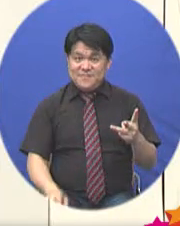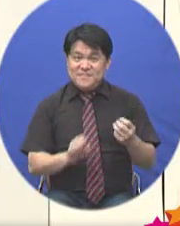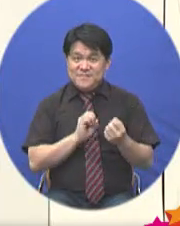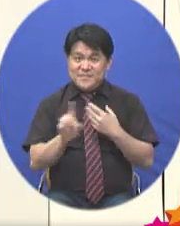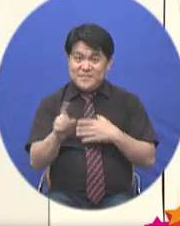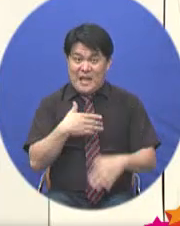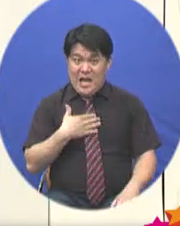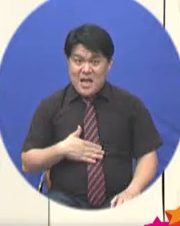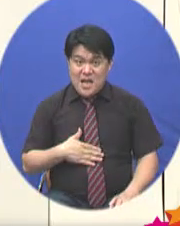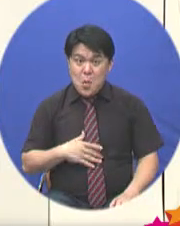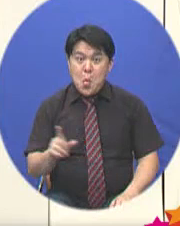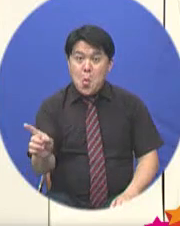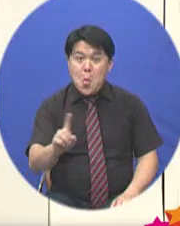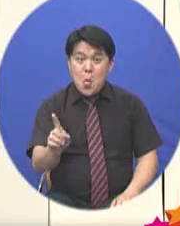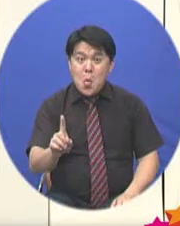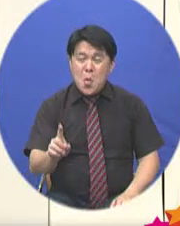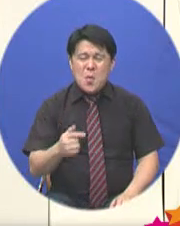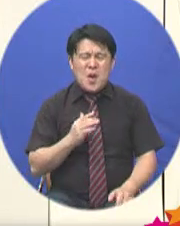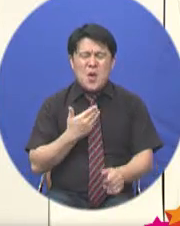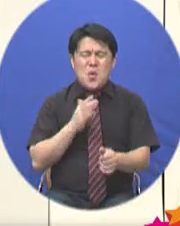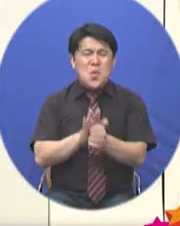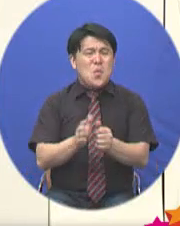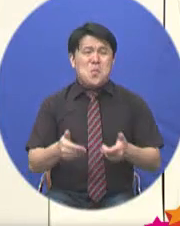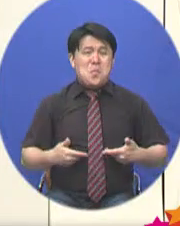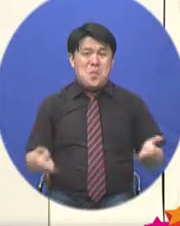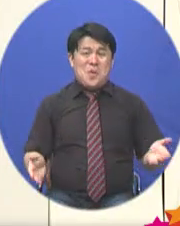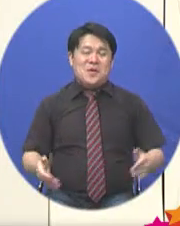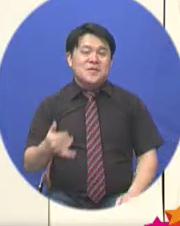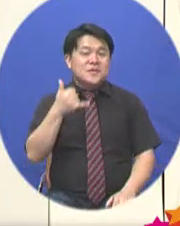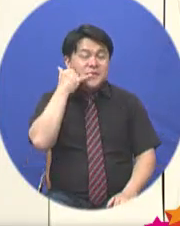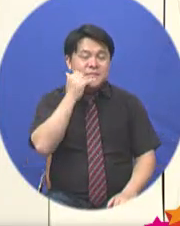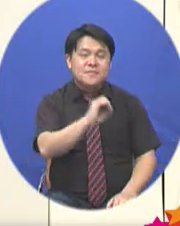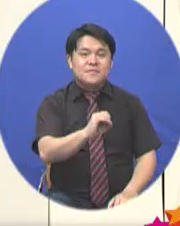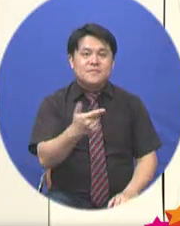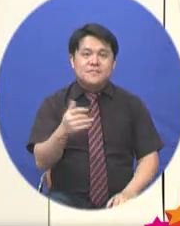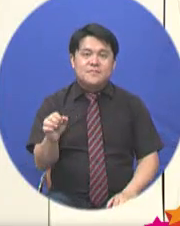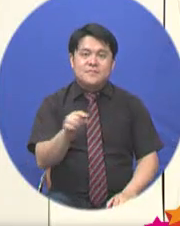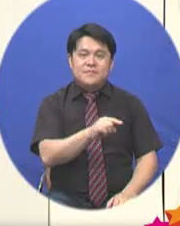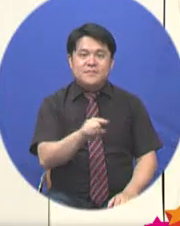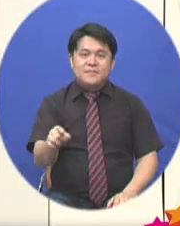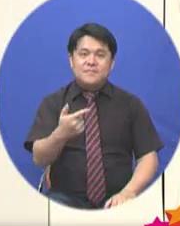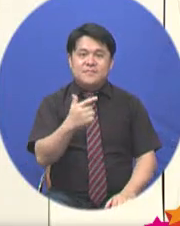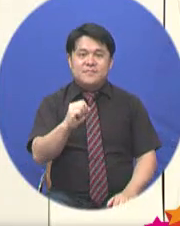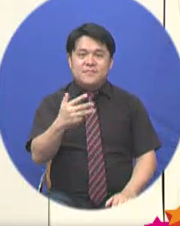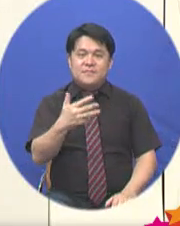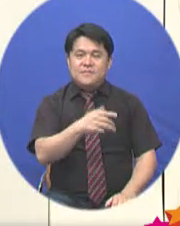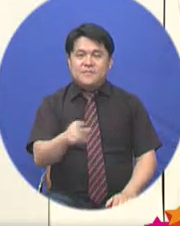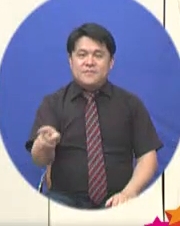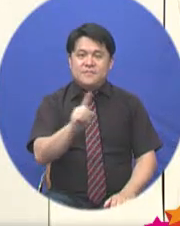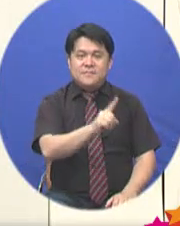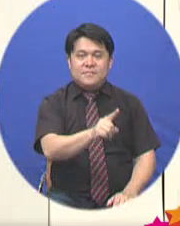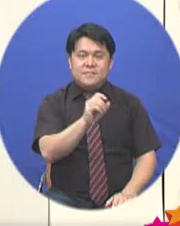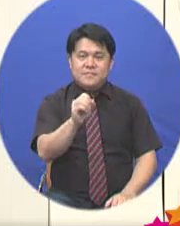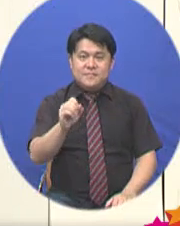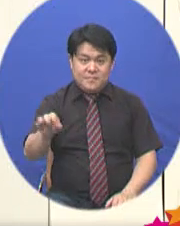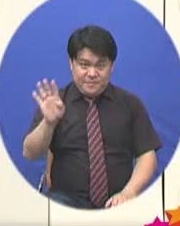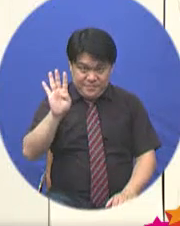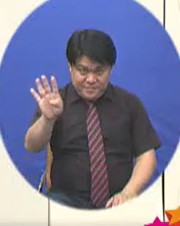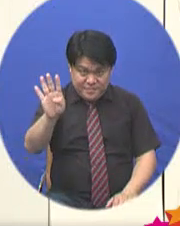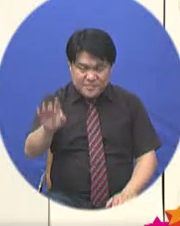정답을 아시는 분은 이건 힌트 드릴 필요도 없어요. 그러네요. 060-608-1004번 누르시고